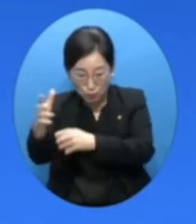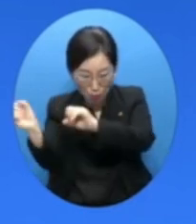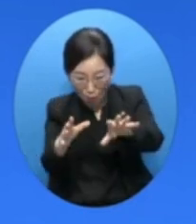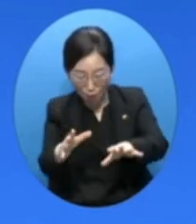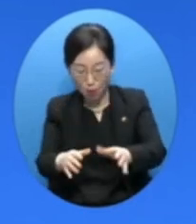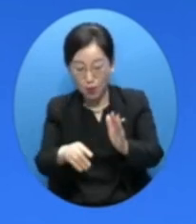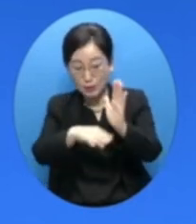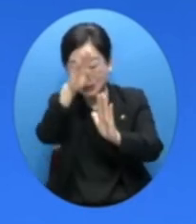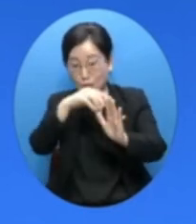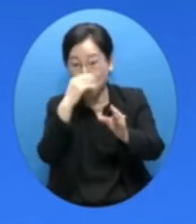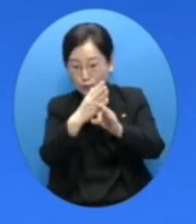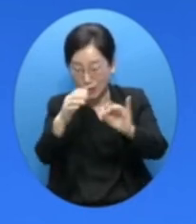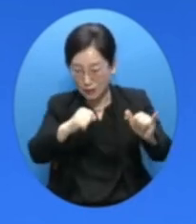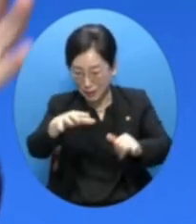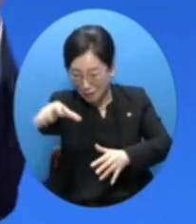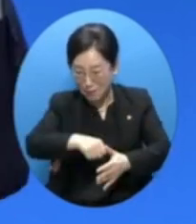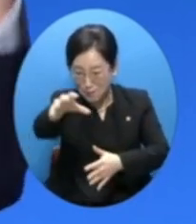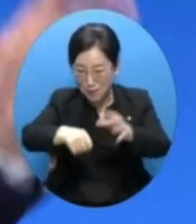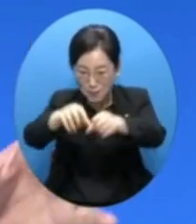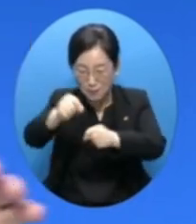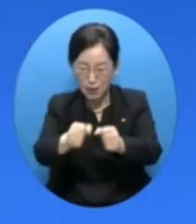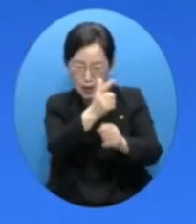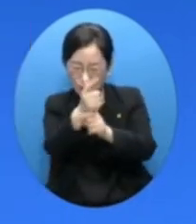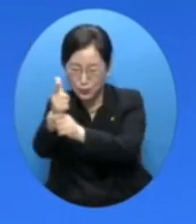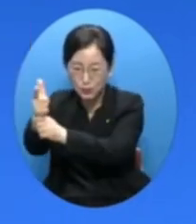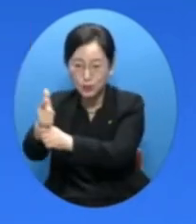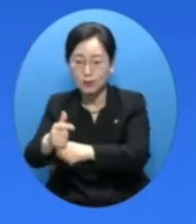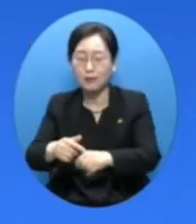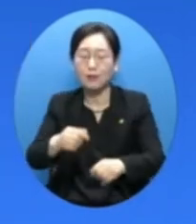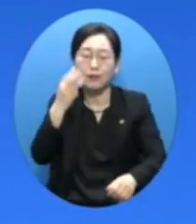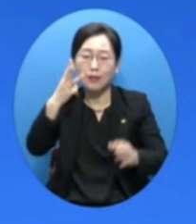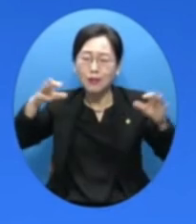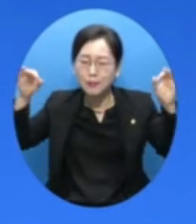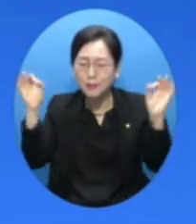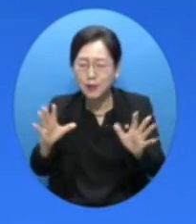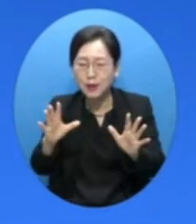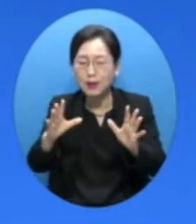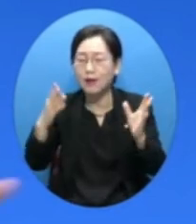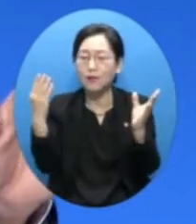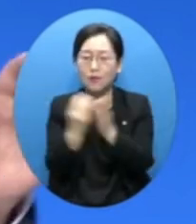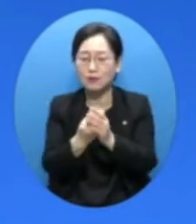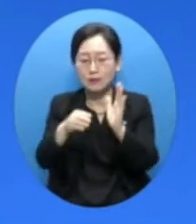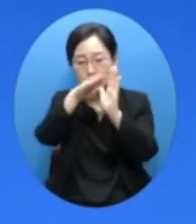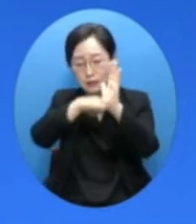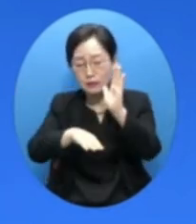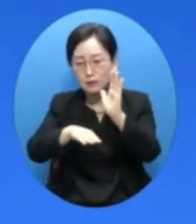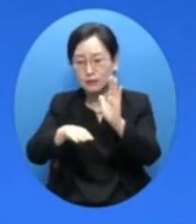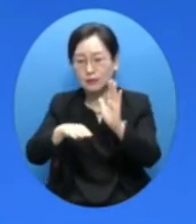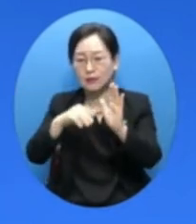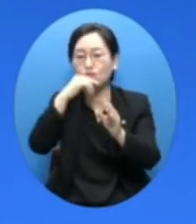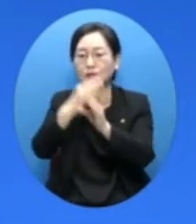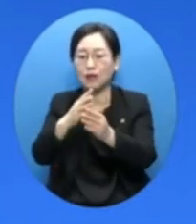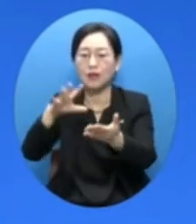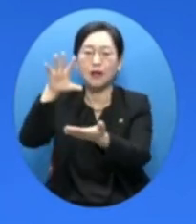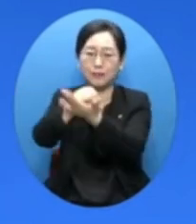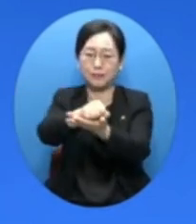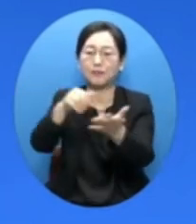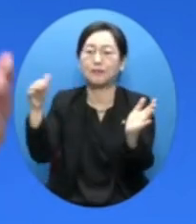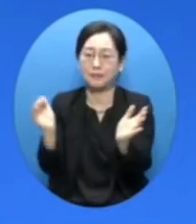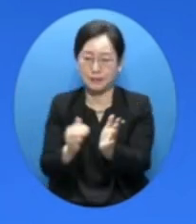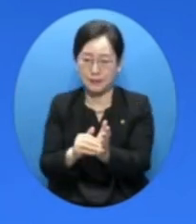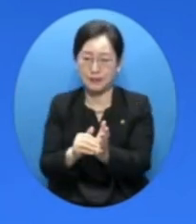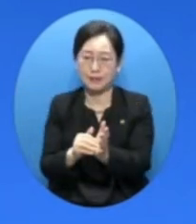축해와서 석 달이 되지 않아서 완전히 월남이 공산이 되어버려 말았습니다. 그